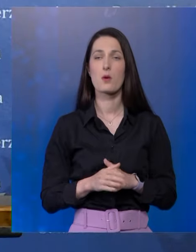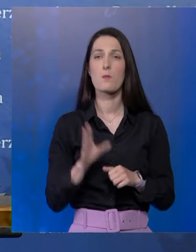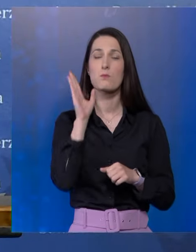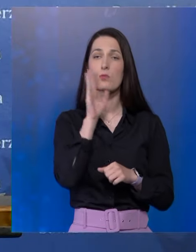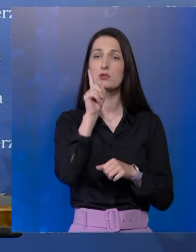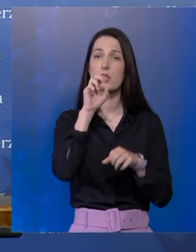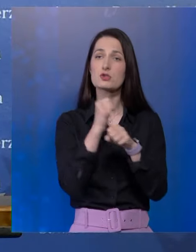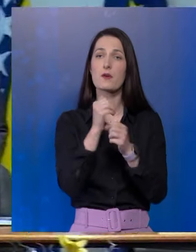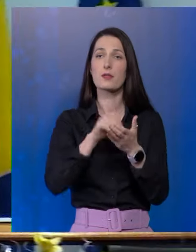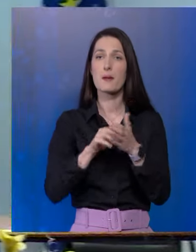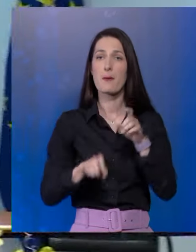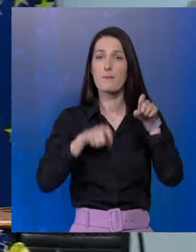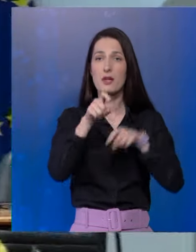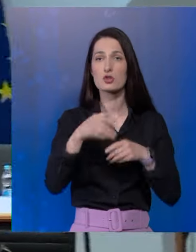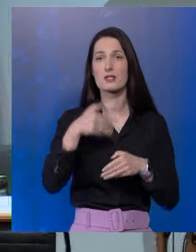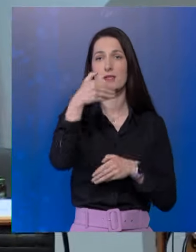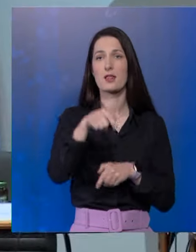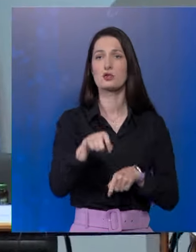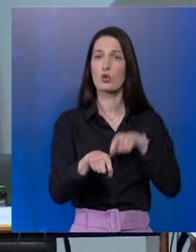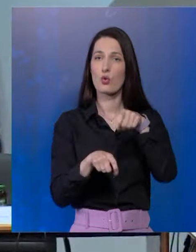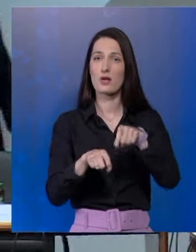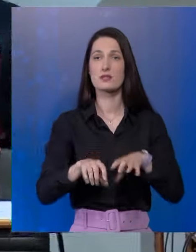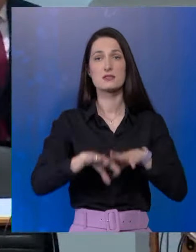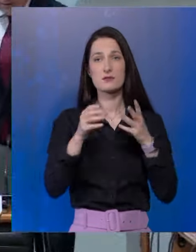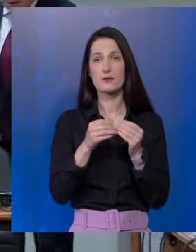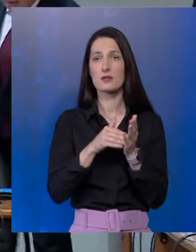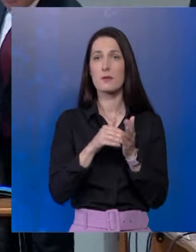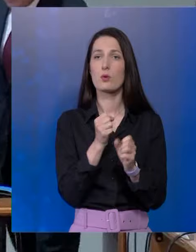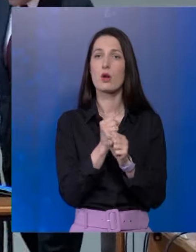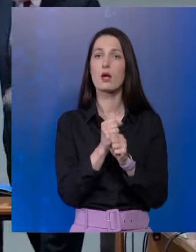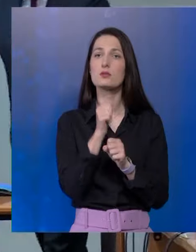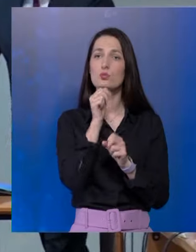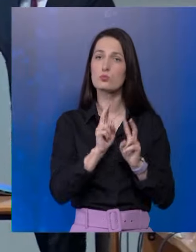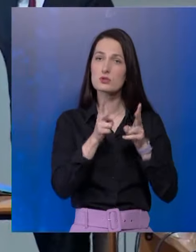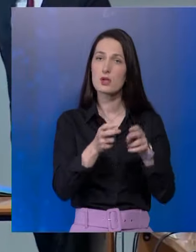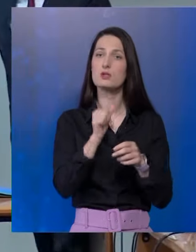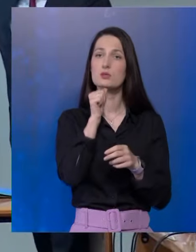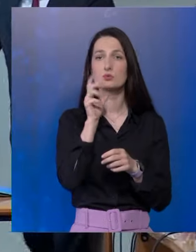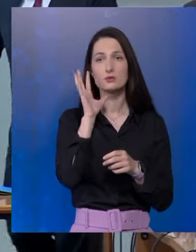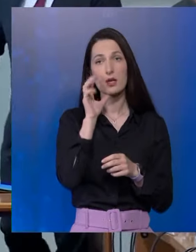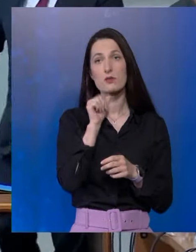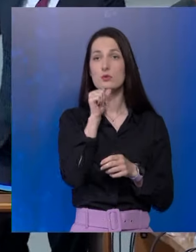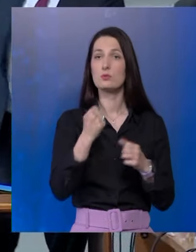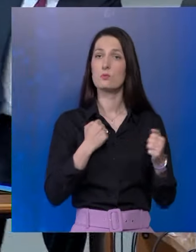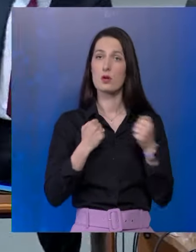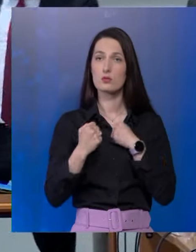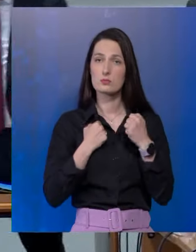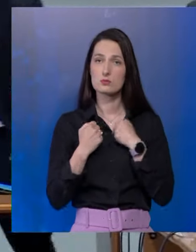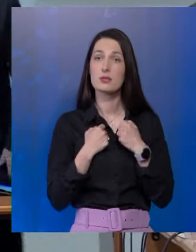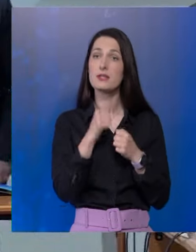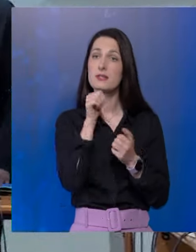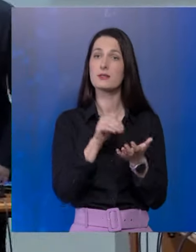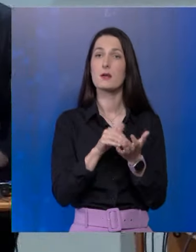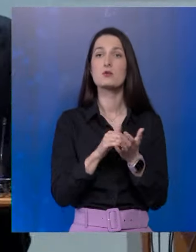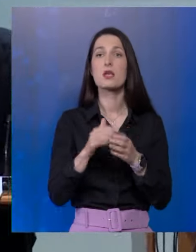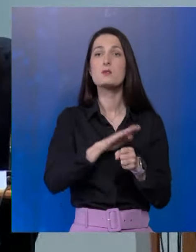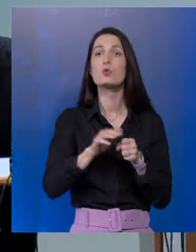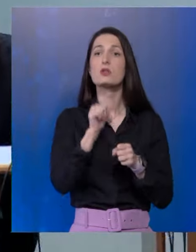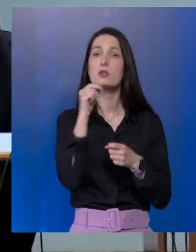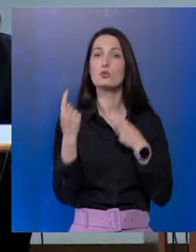donošenje određenih odluka. Bosna i Hercegovina treba preći na sljedeći korak. Svi trebaju raditi i u Mostaru, i u Sarajevu i u Banja Luci. Trebaju